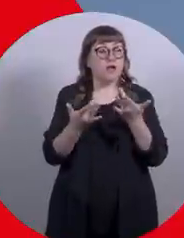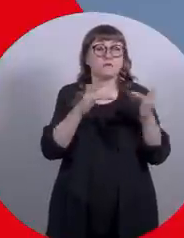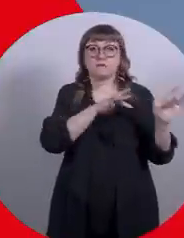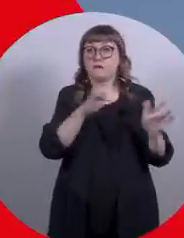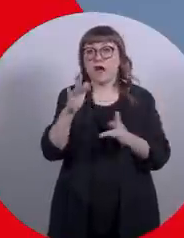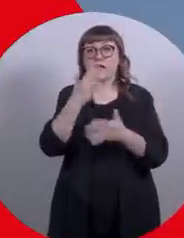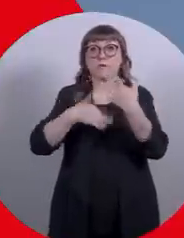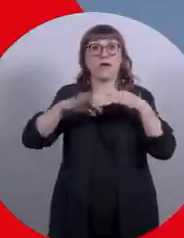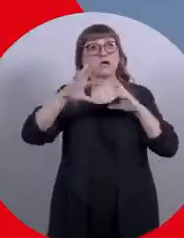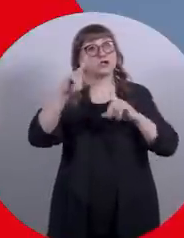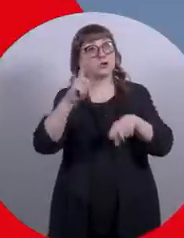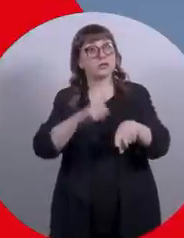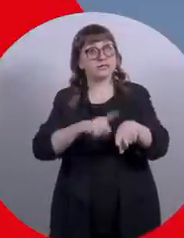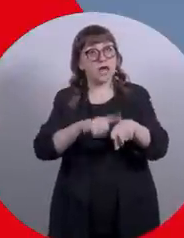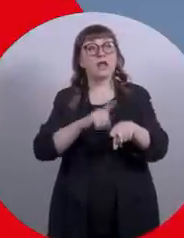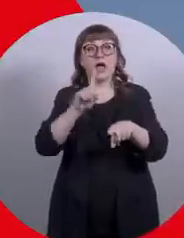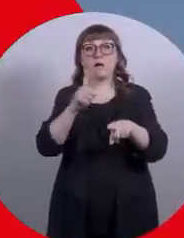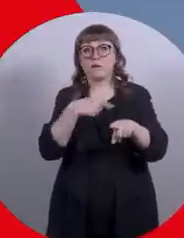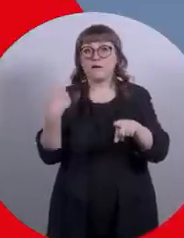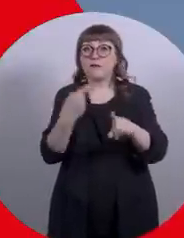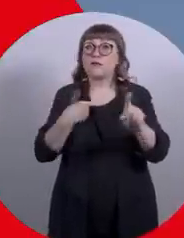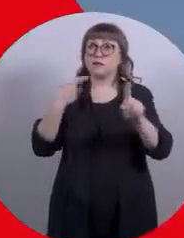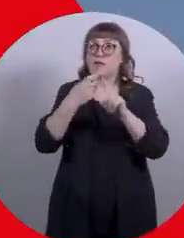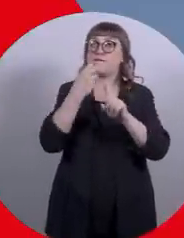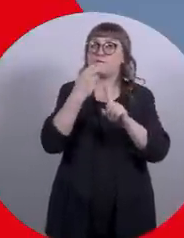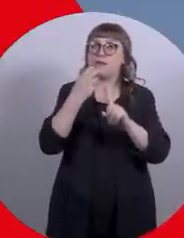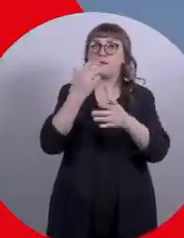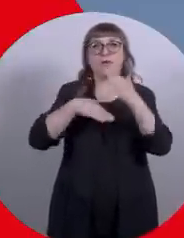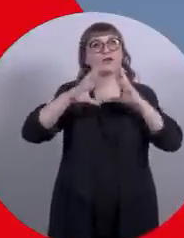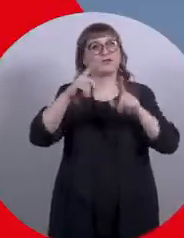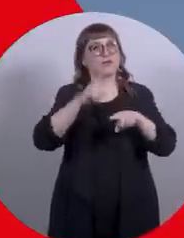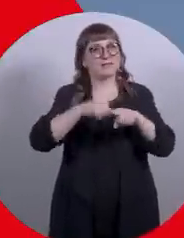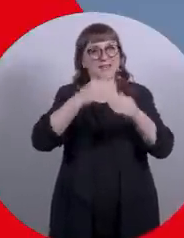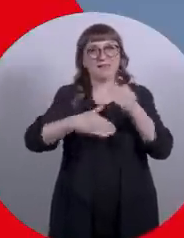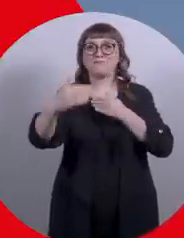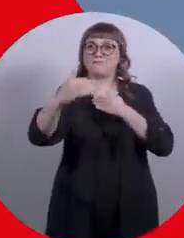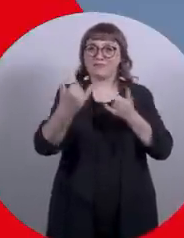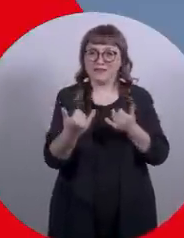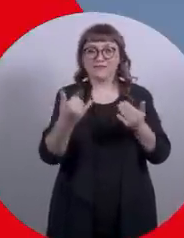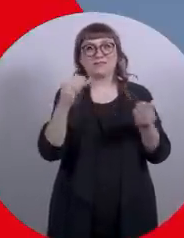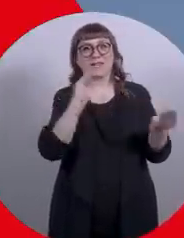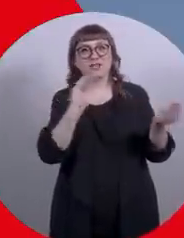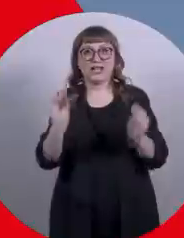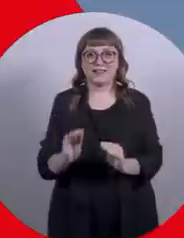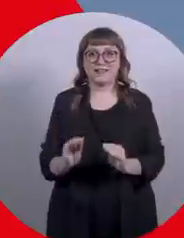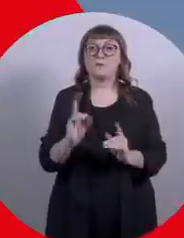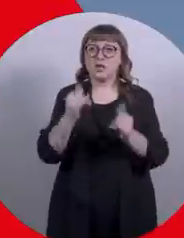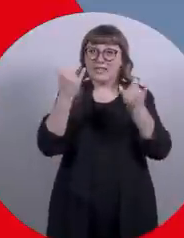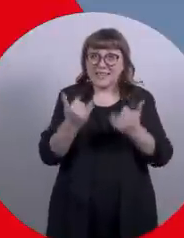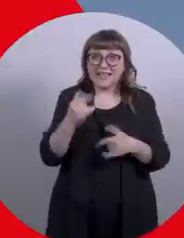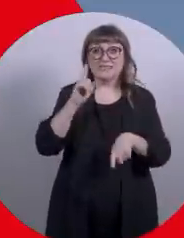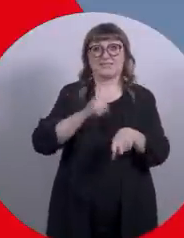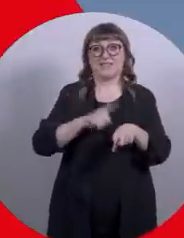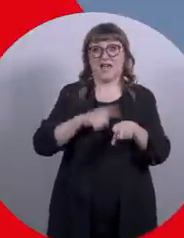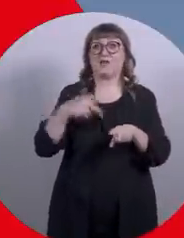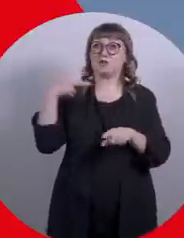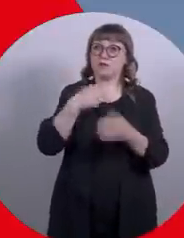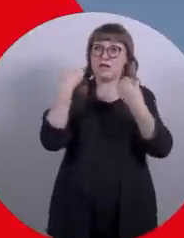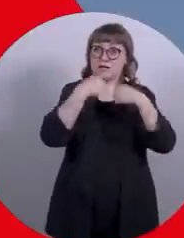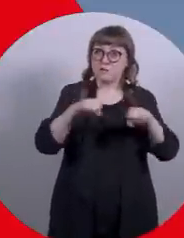wir gestalten Schönheiten das ist unsere Zeit das ist die Zeit das Sozialdemokratie